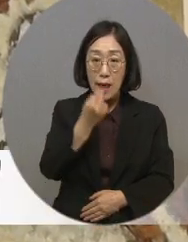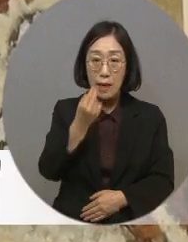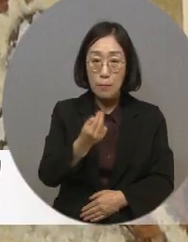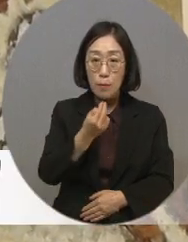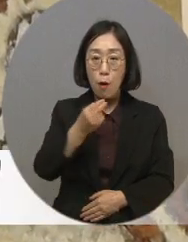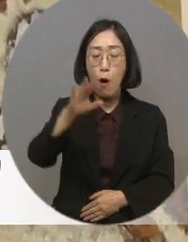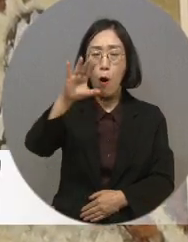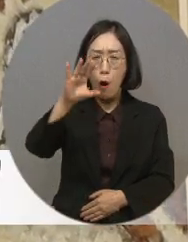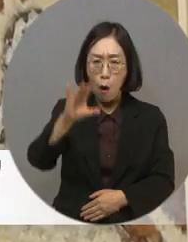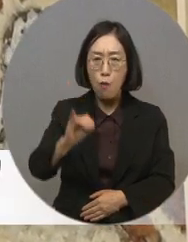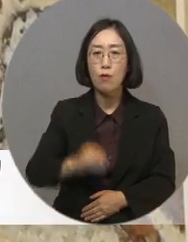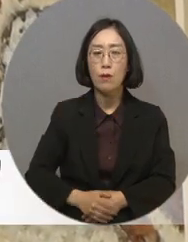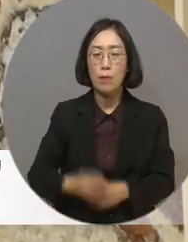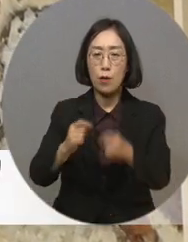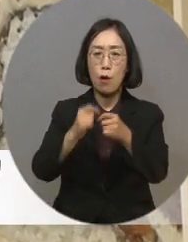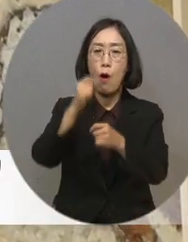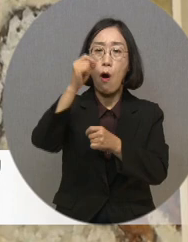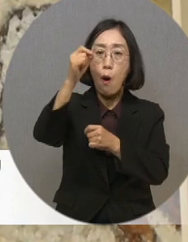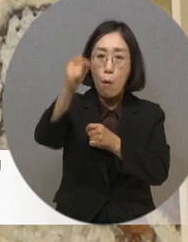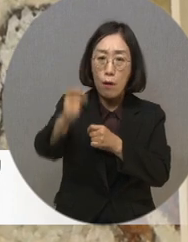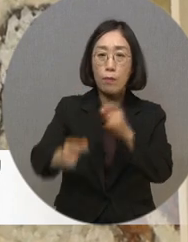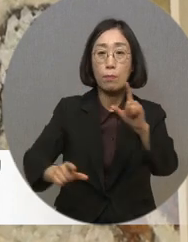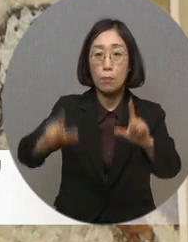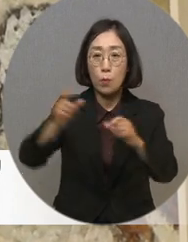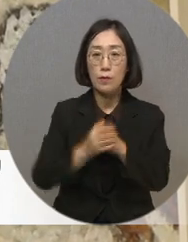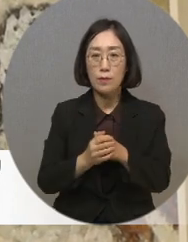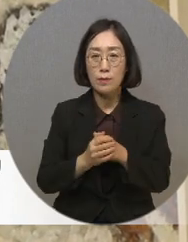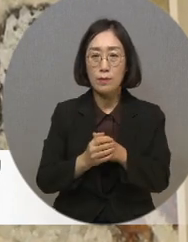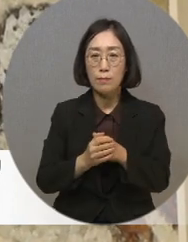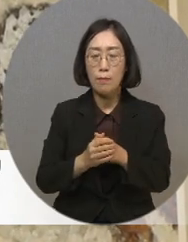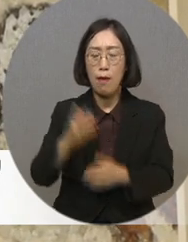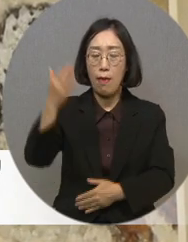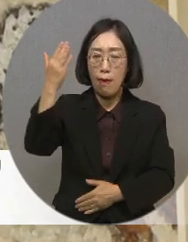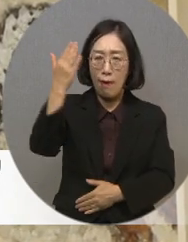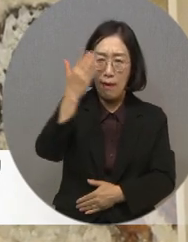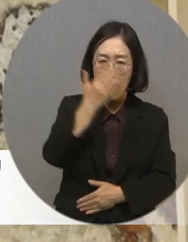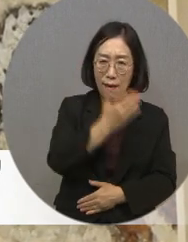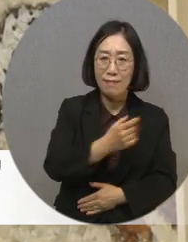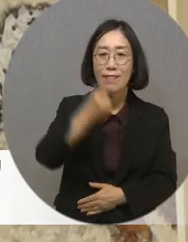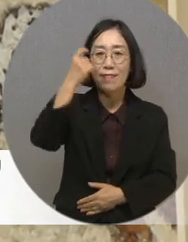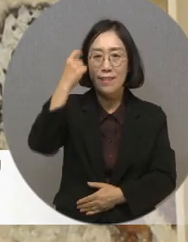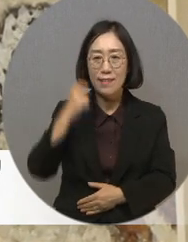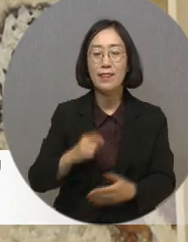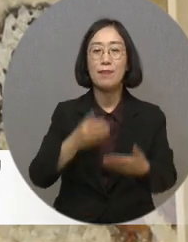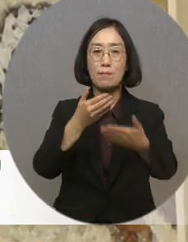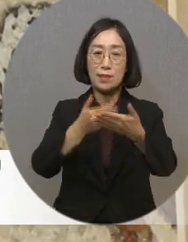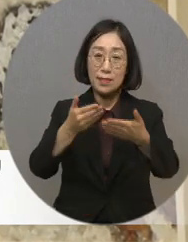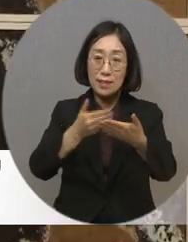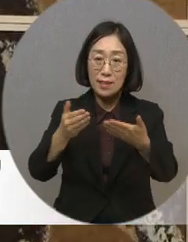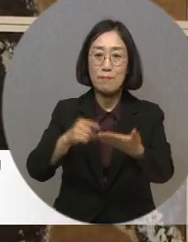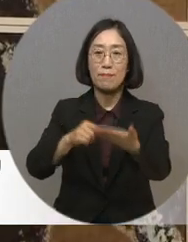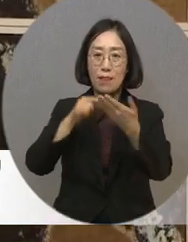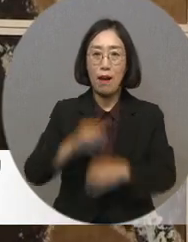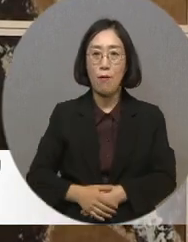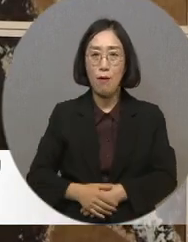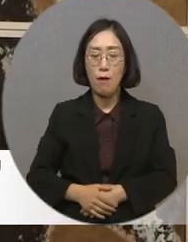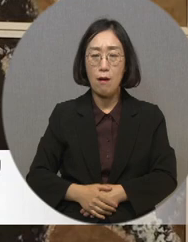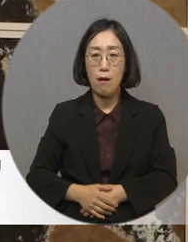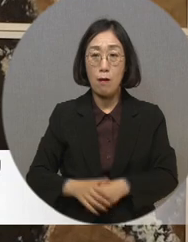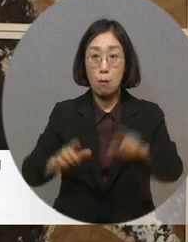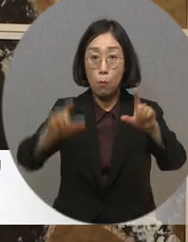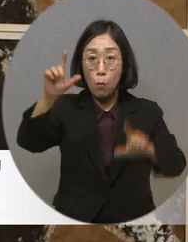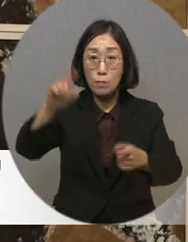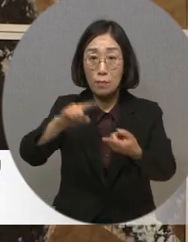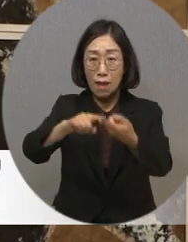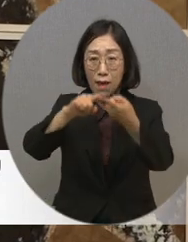어울림, 영원성, 환생을 투박하면서도 소박한 이미지로 표현했습니다. 사물의 모습을